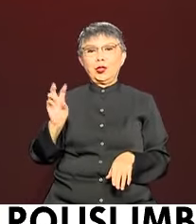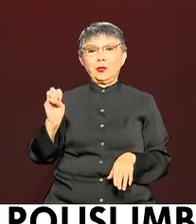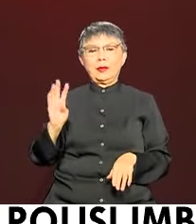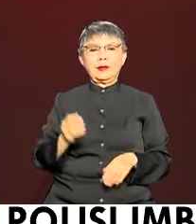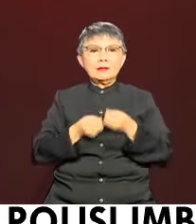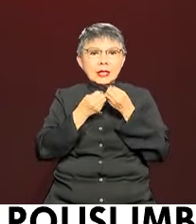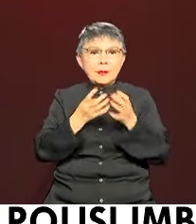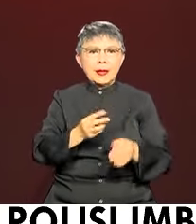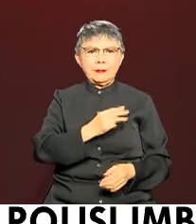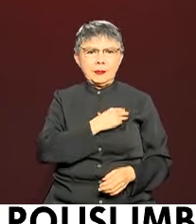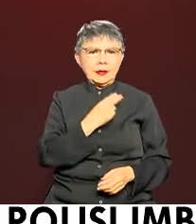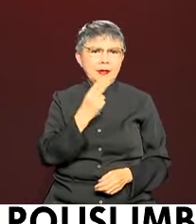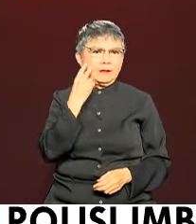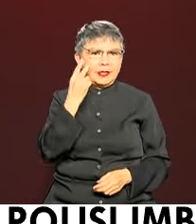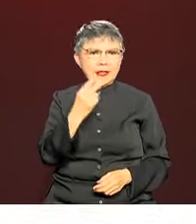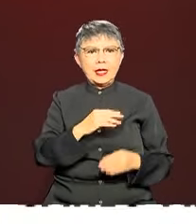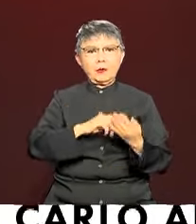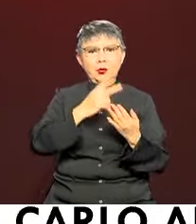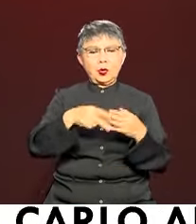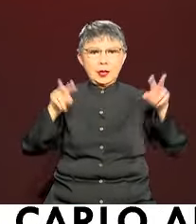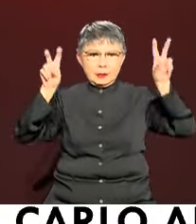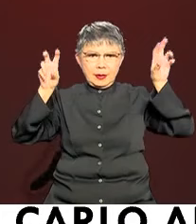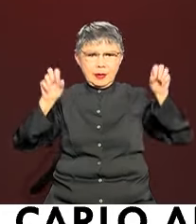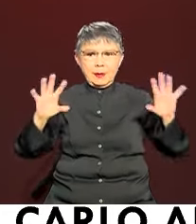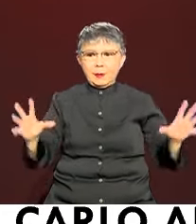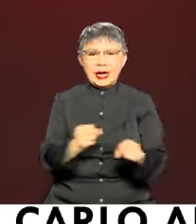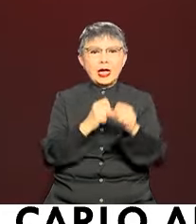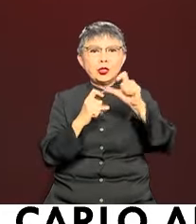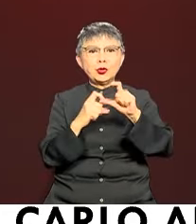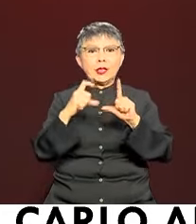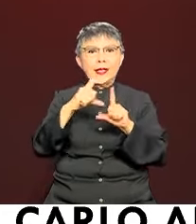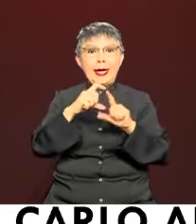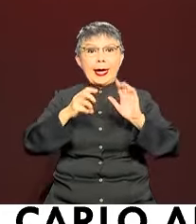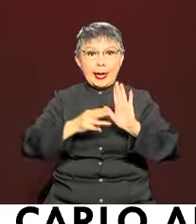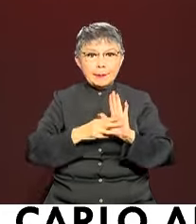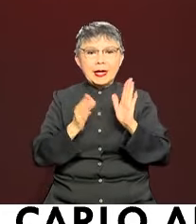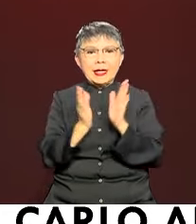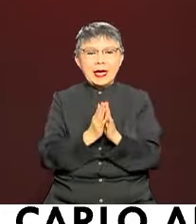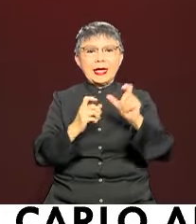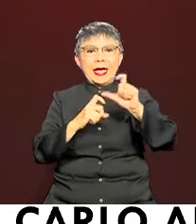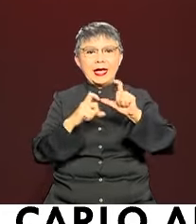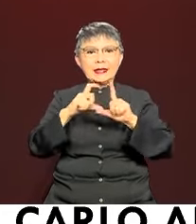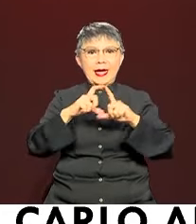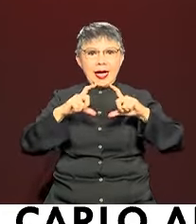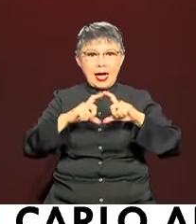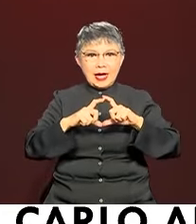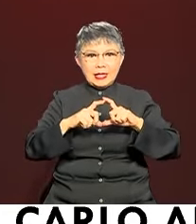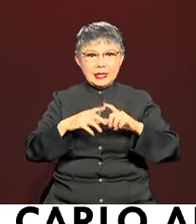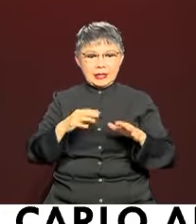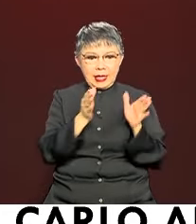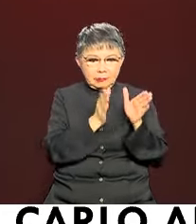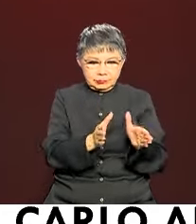visi misi dan program terkait tema memberdayakan sumber daya manusia dan sumber daya alam secara